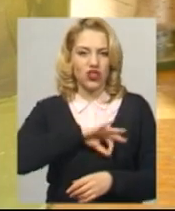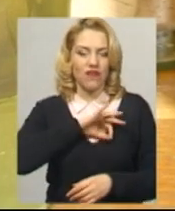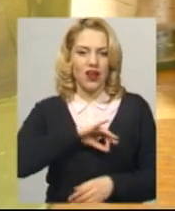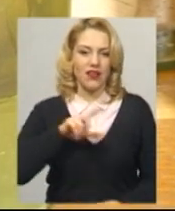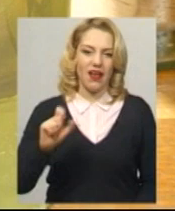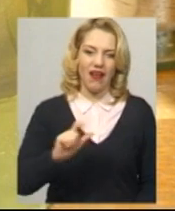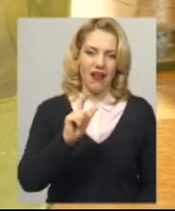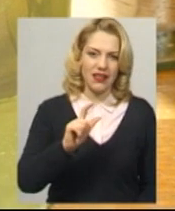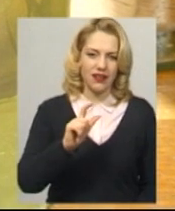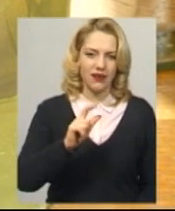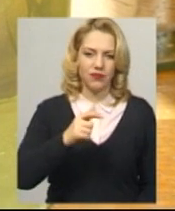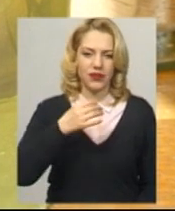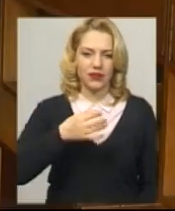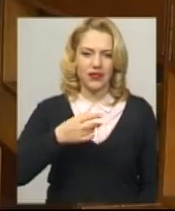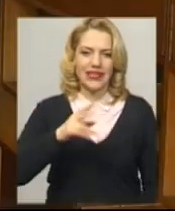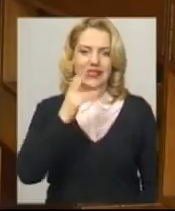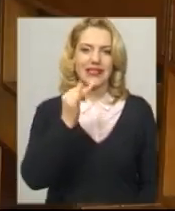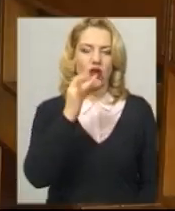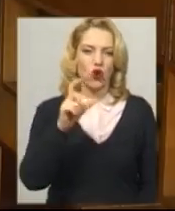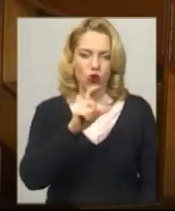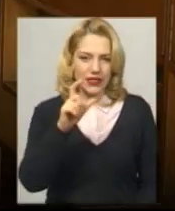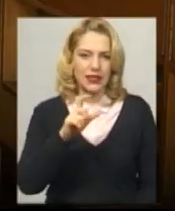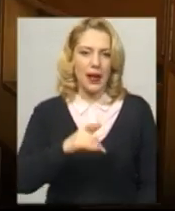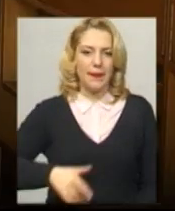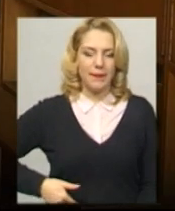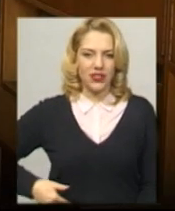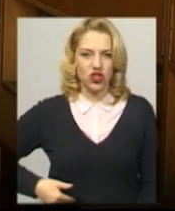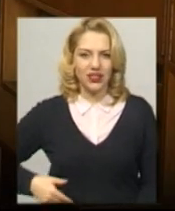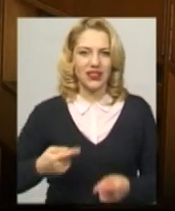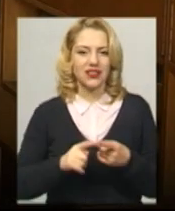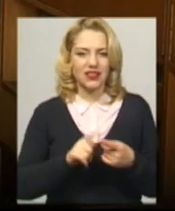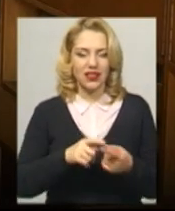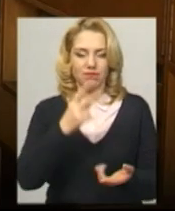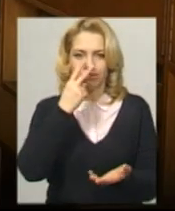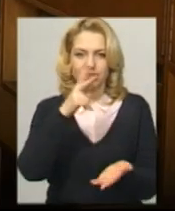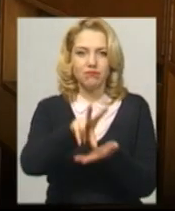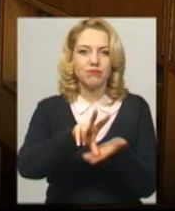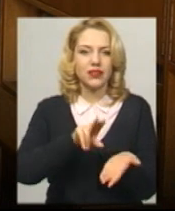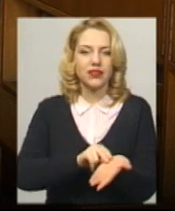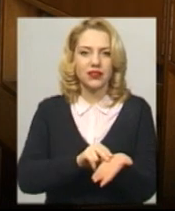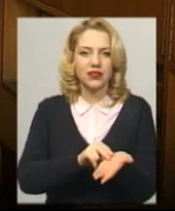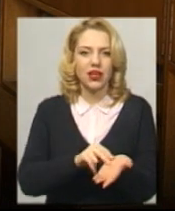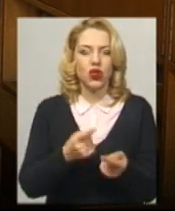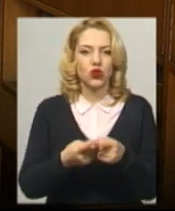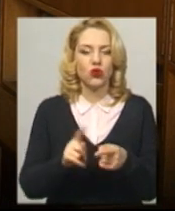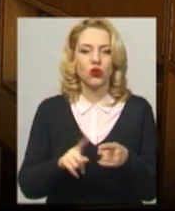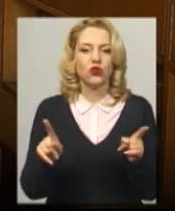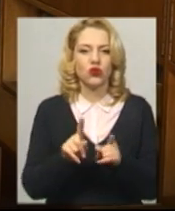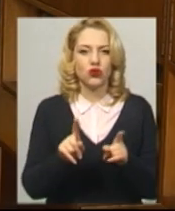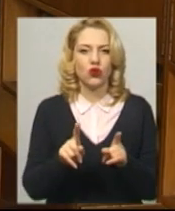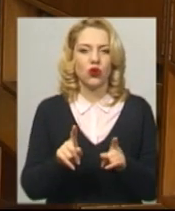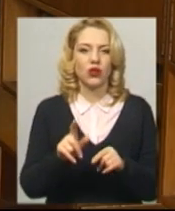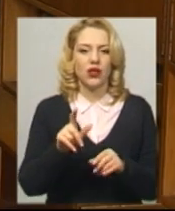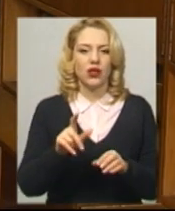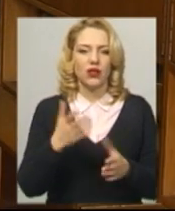Ященко. Експонат – це розпечинки. Себе я показала через те, що це наявний, це показовий приклад того, що стається на